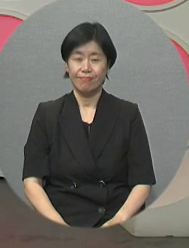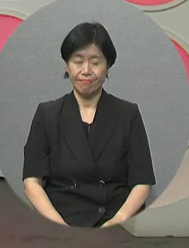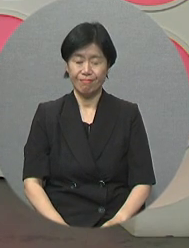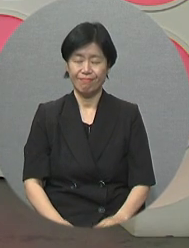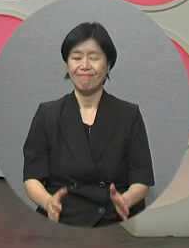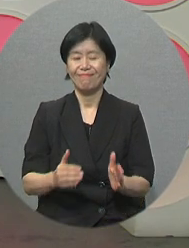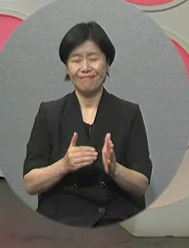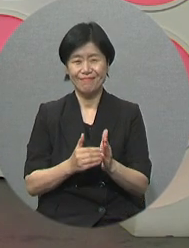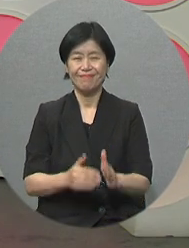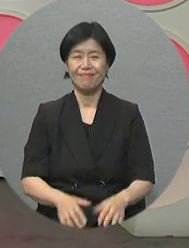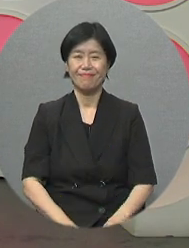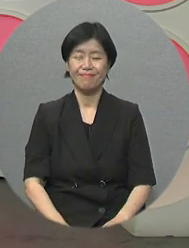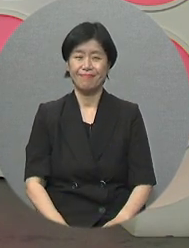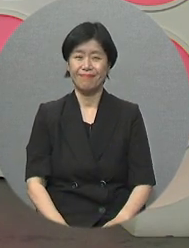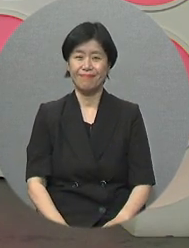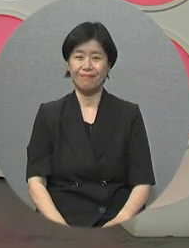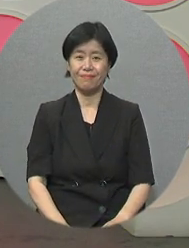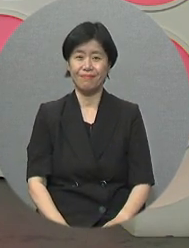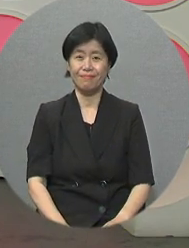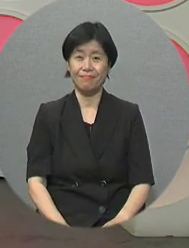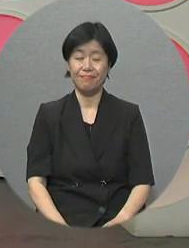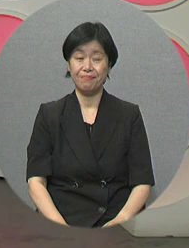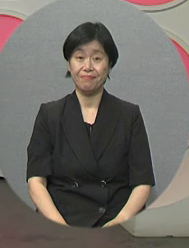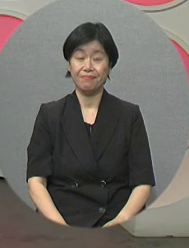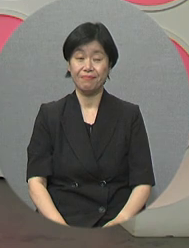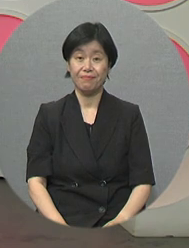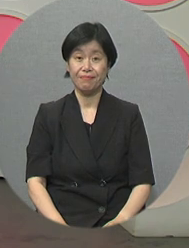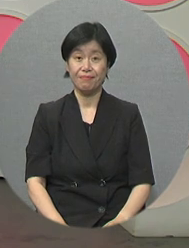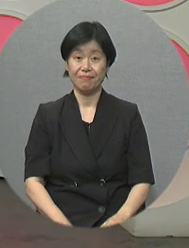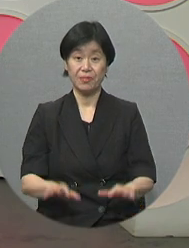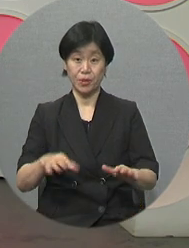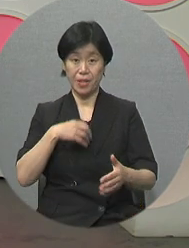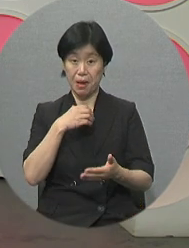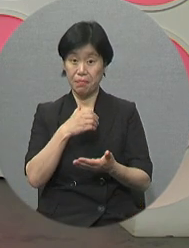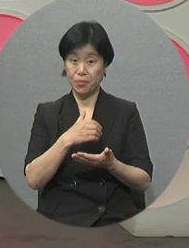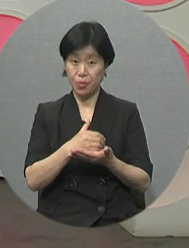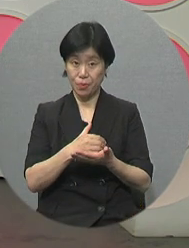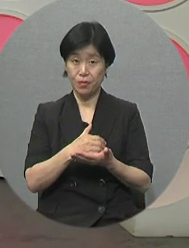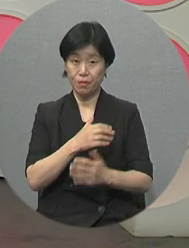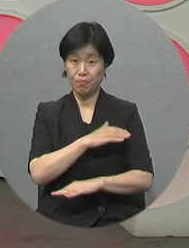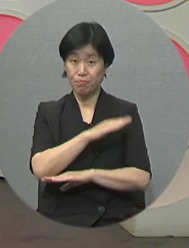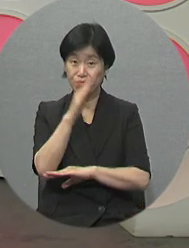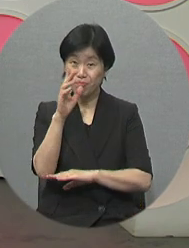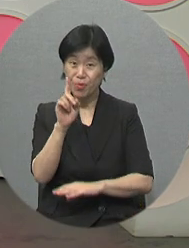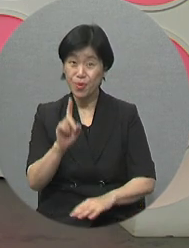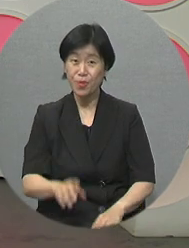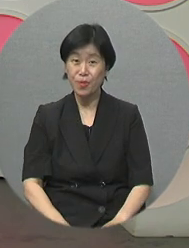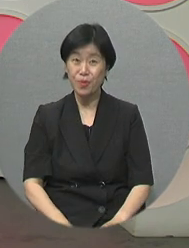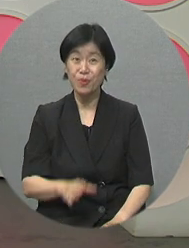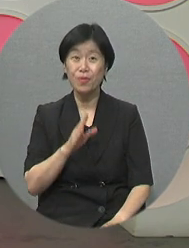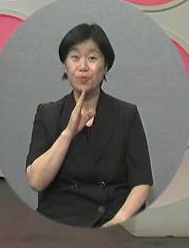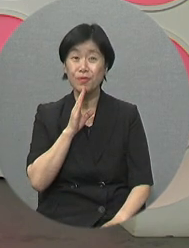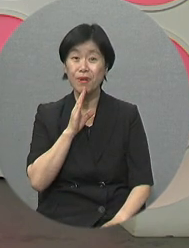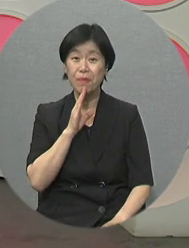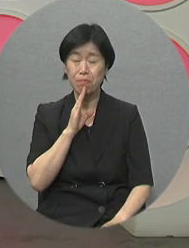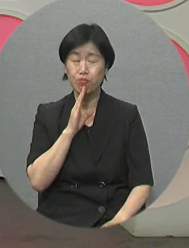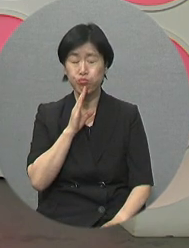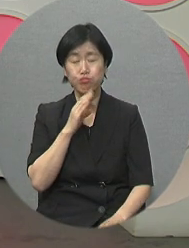라는 사연입니다. 이야, 예, 참 오늘 감동 그 사연은 정말 진짜